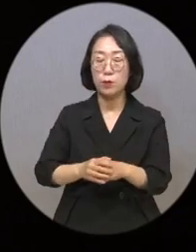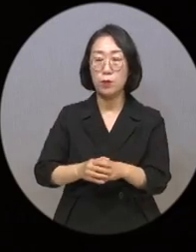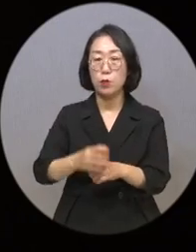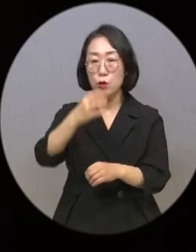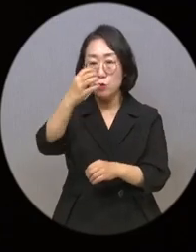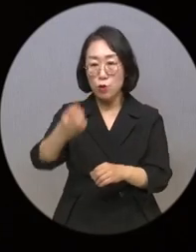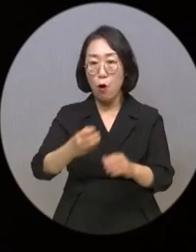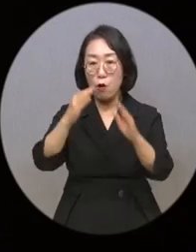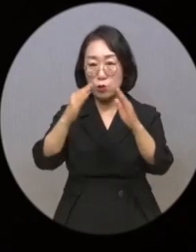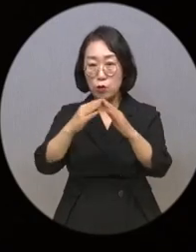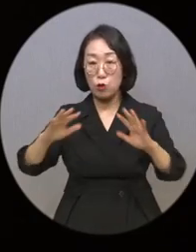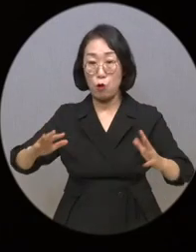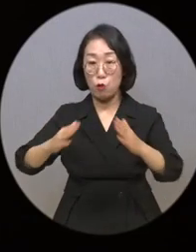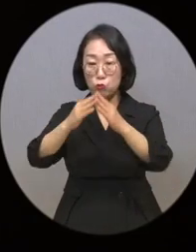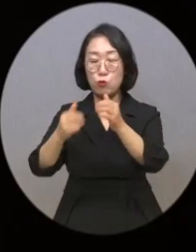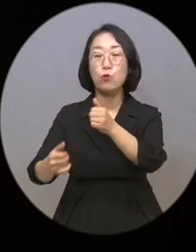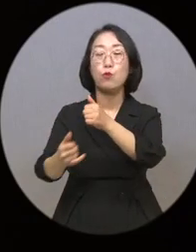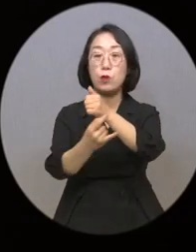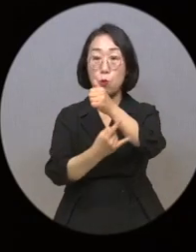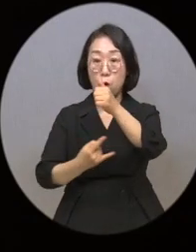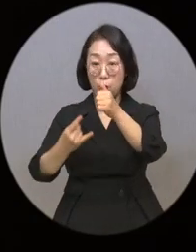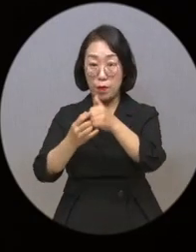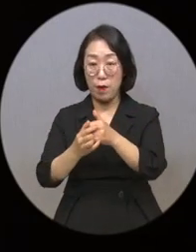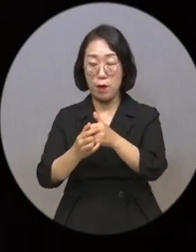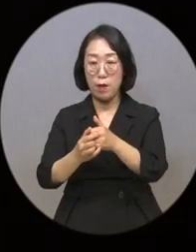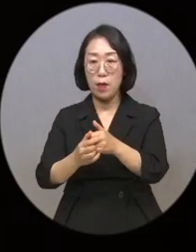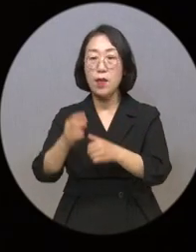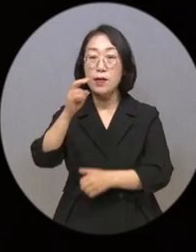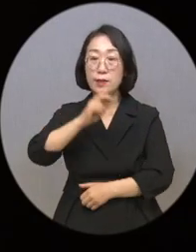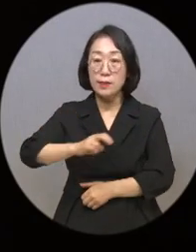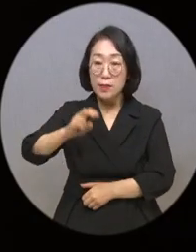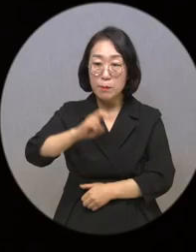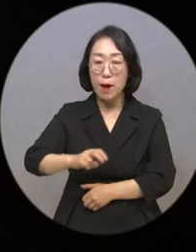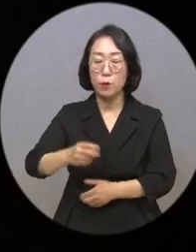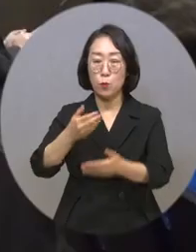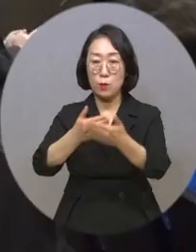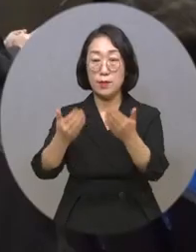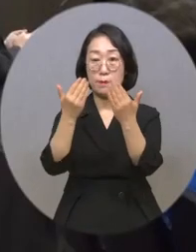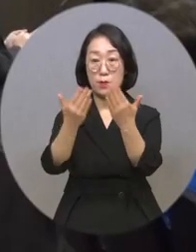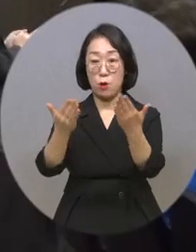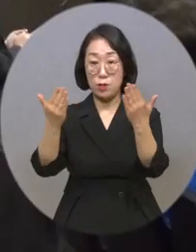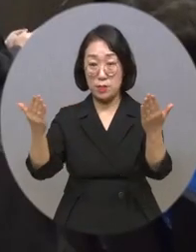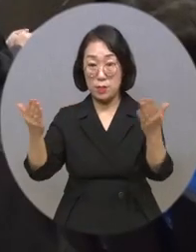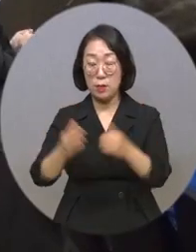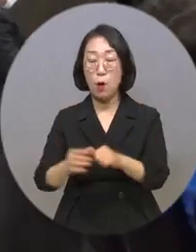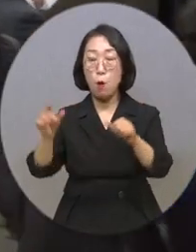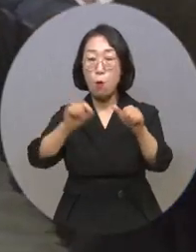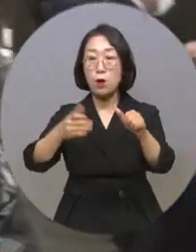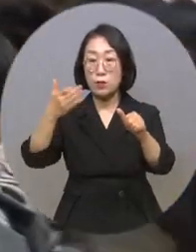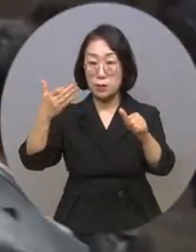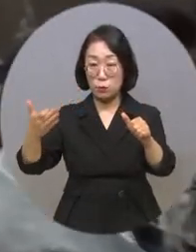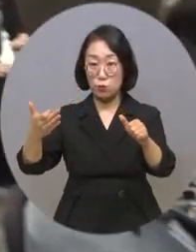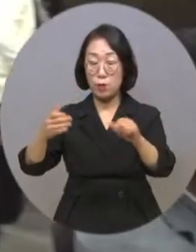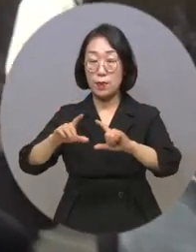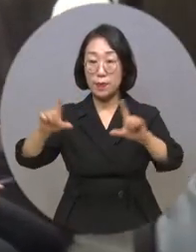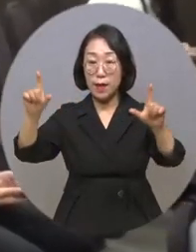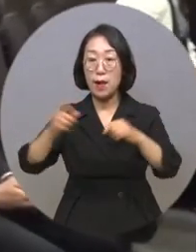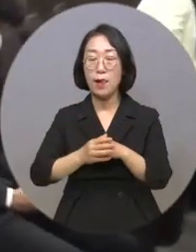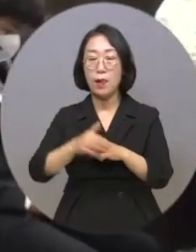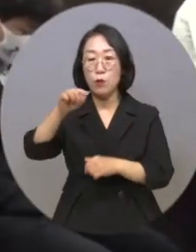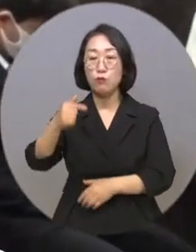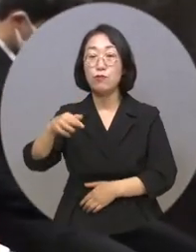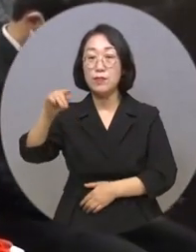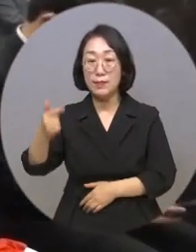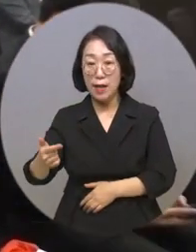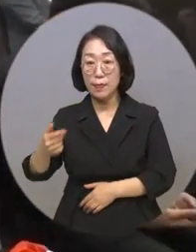성정건축위원회가 장애인 성정 건립을 위한 자선음악회 및 전시회를 지난 5월 19일 전라북도